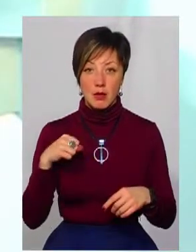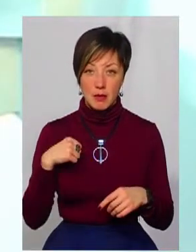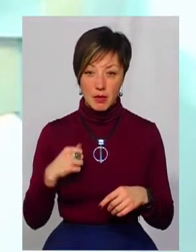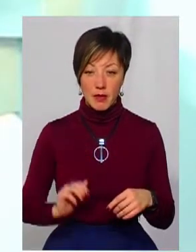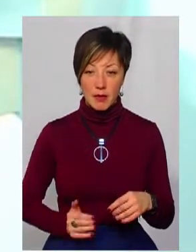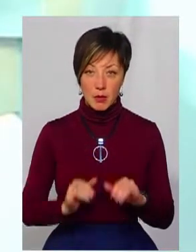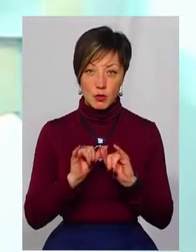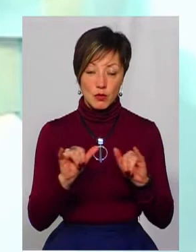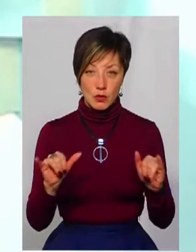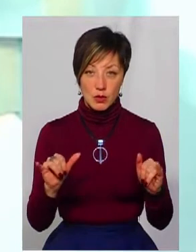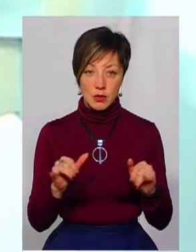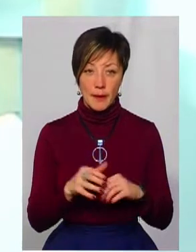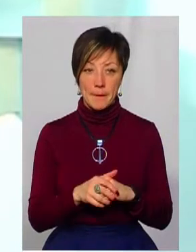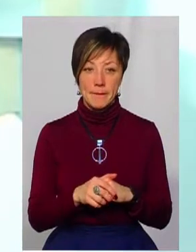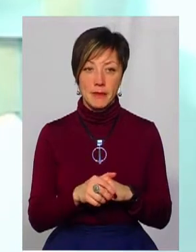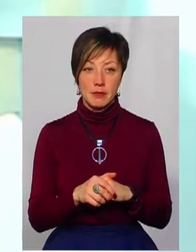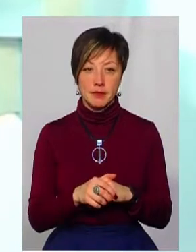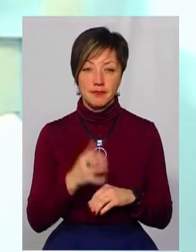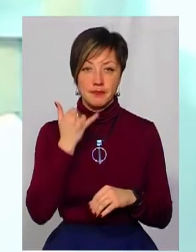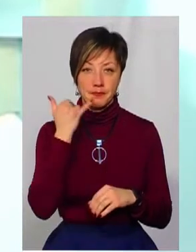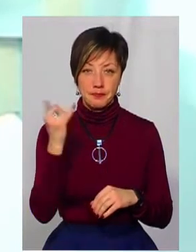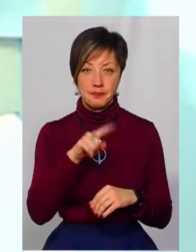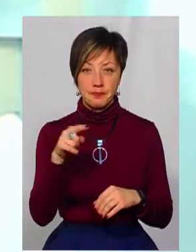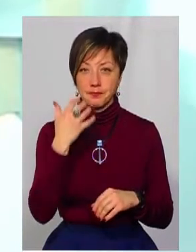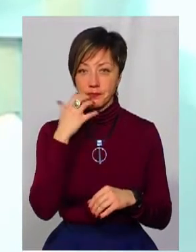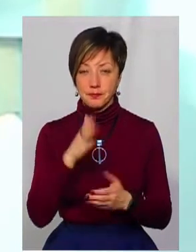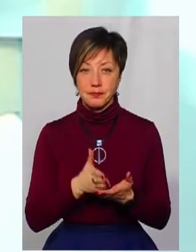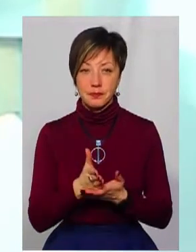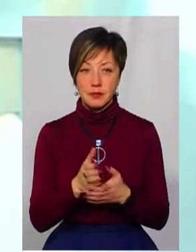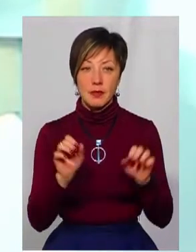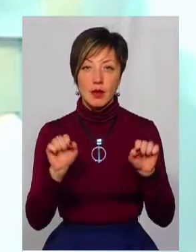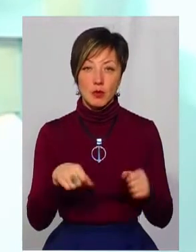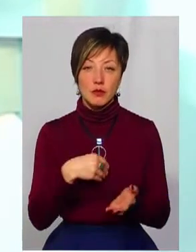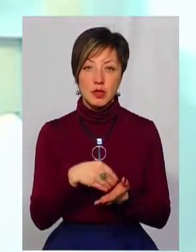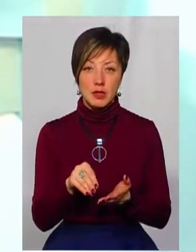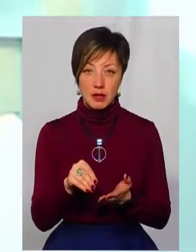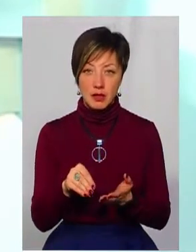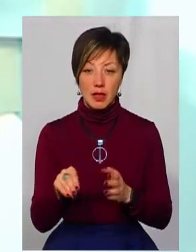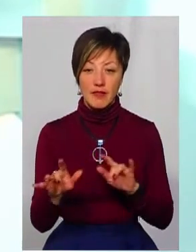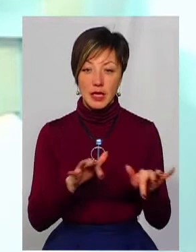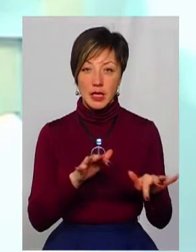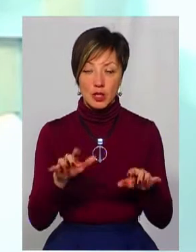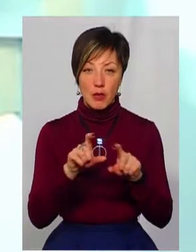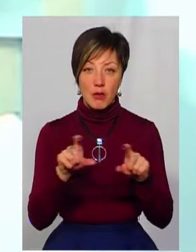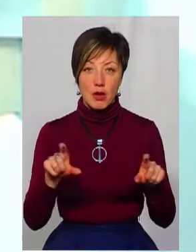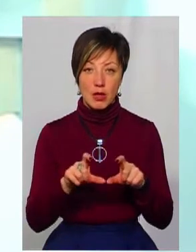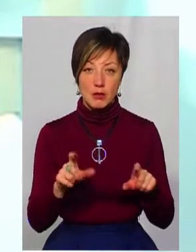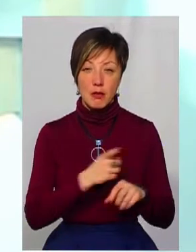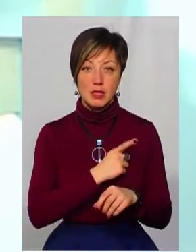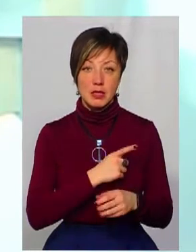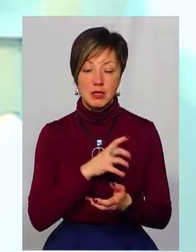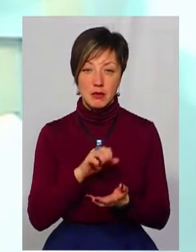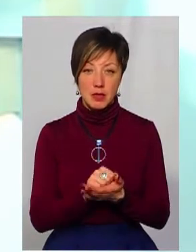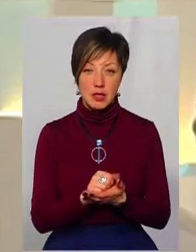провайдерів, дзвінком на номер телефона, на гарячу лінію. Їх можна придбати в дилерських мережах, тобто майстрів,